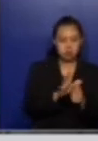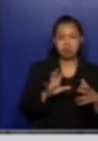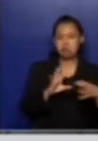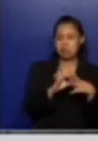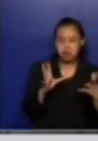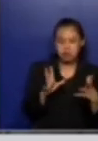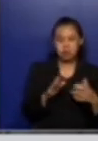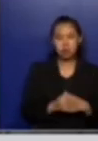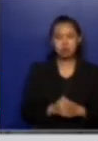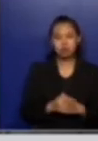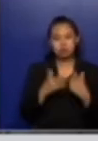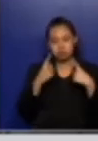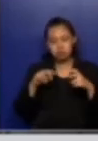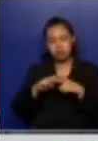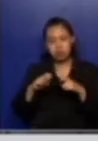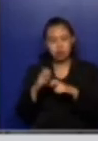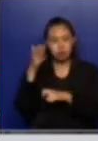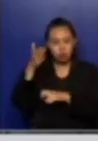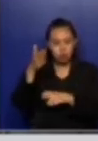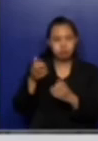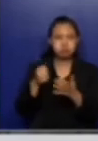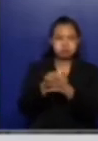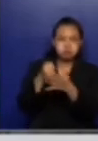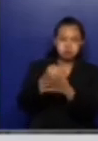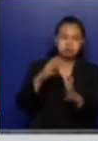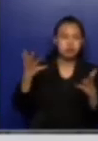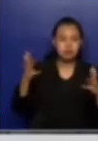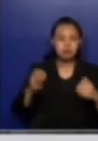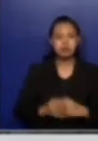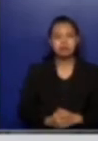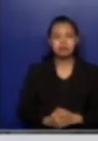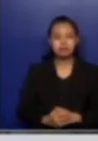จะเผชิญไปข้างหน้าขอบคุณครับท่านประธานครับ